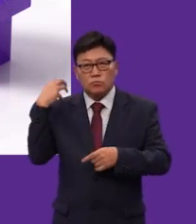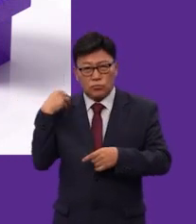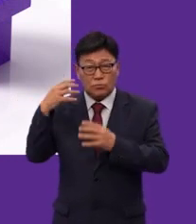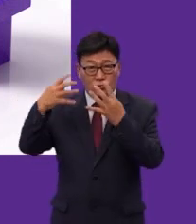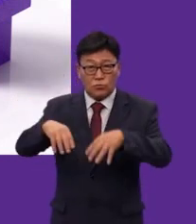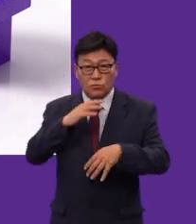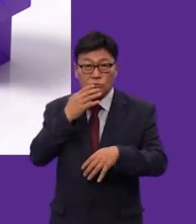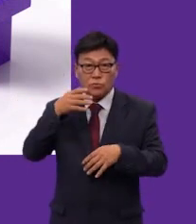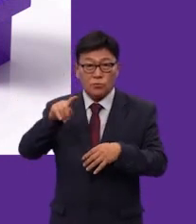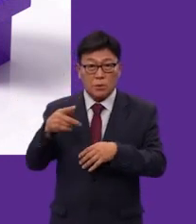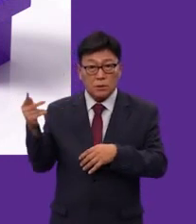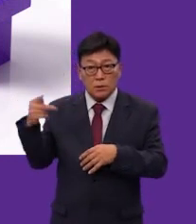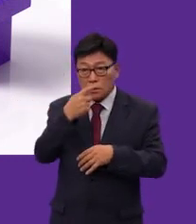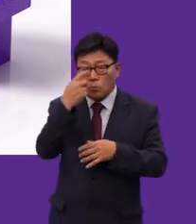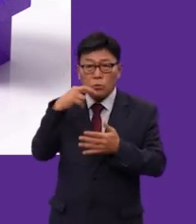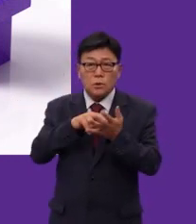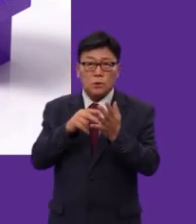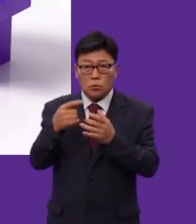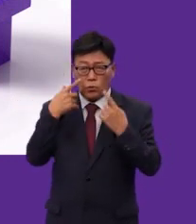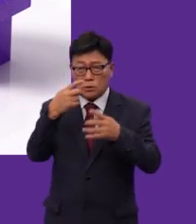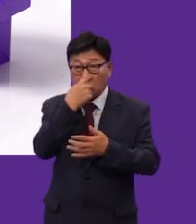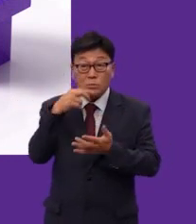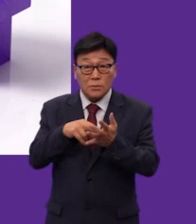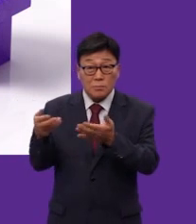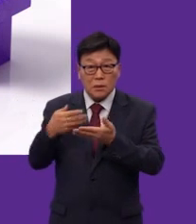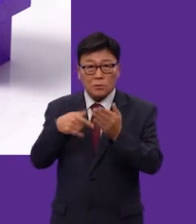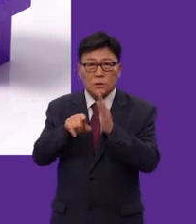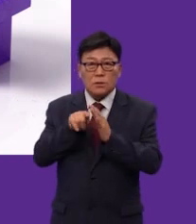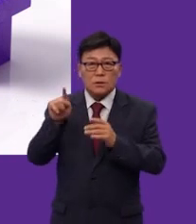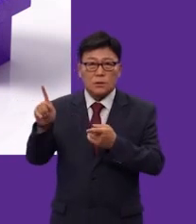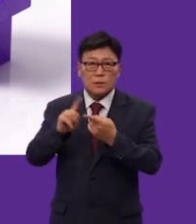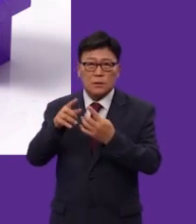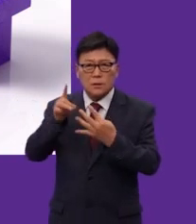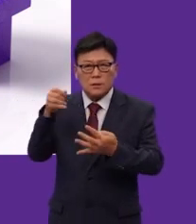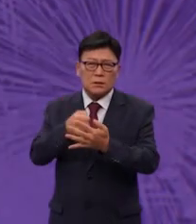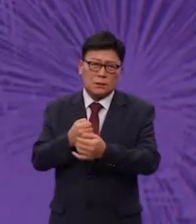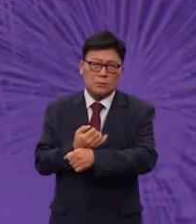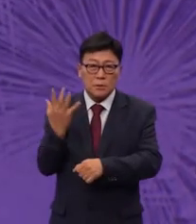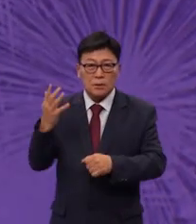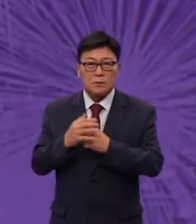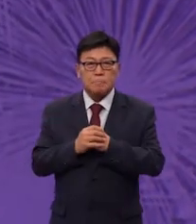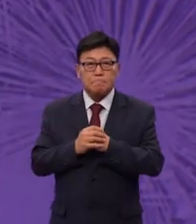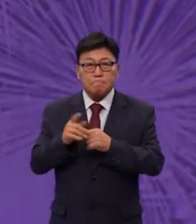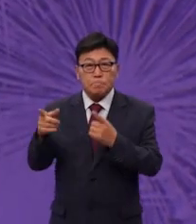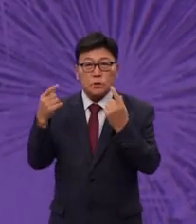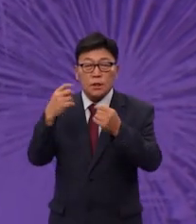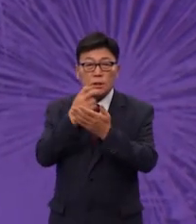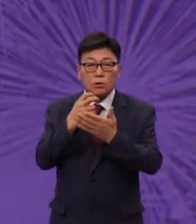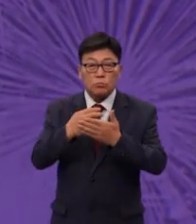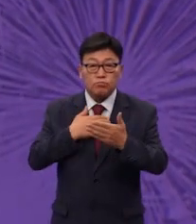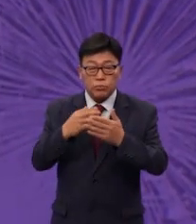조건이지만 전세 보증금을 확실히 보장받기 위해서는 이를 선택할 수밖에 없습니다. 이러한